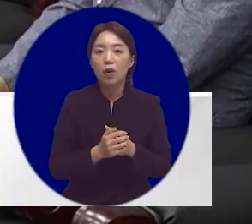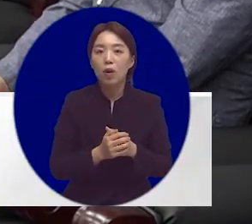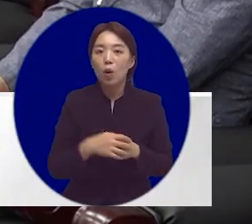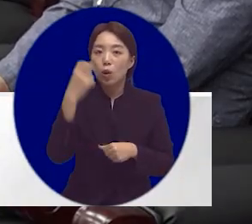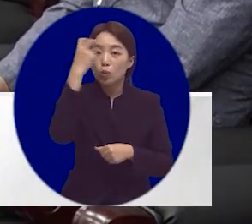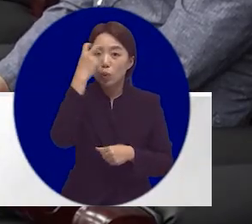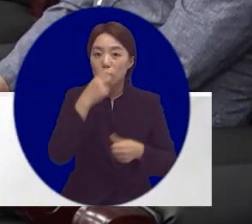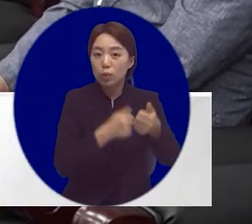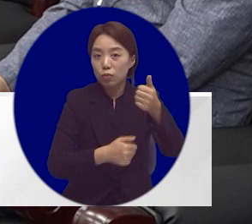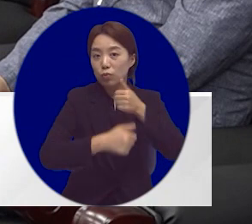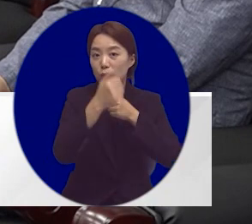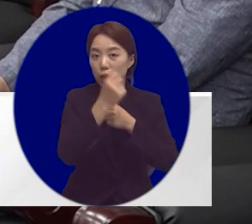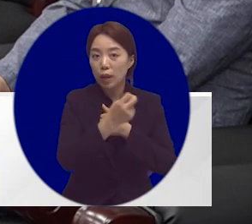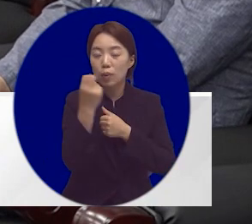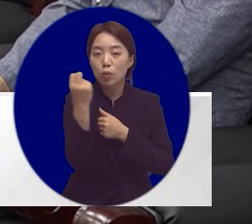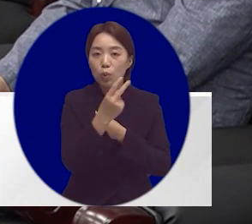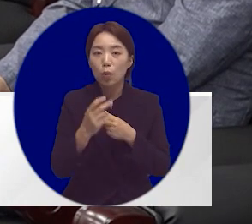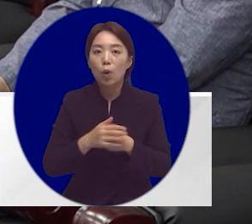중앙선거여론조사심의위원회,